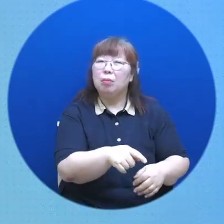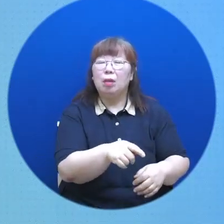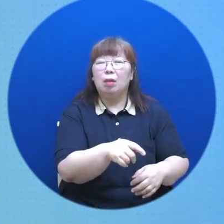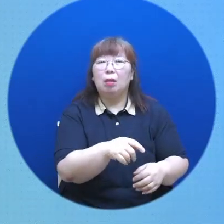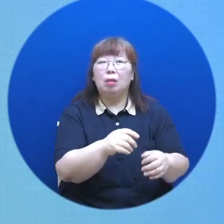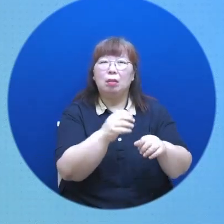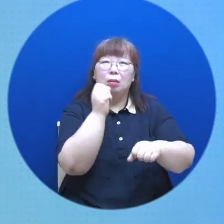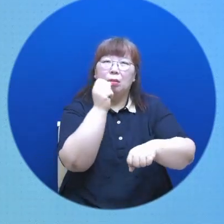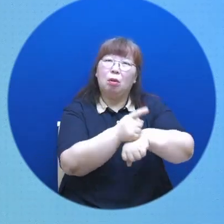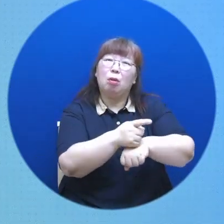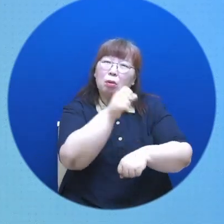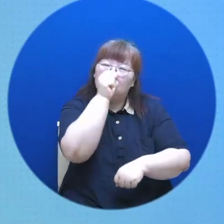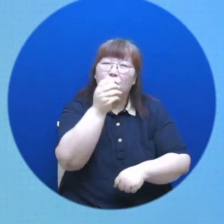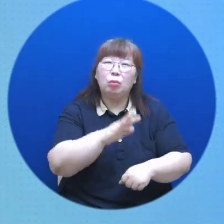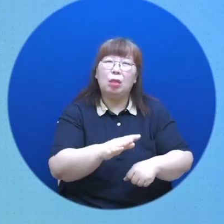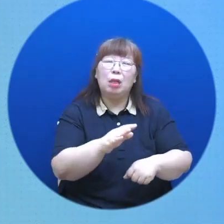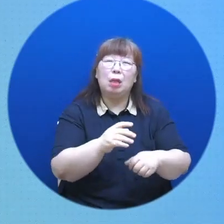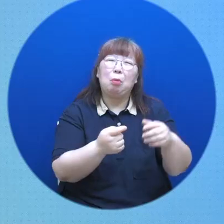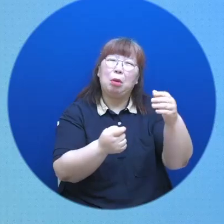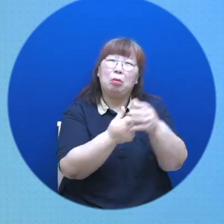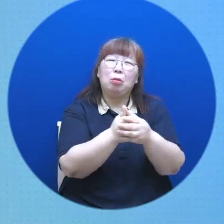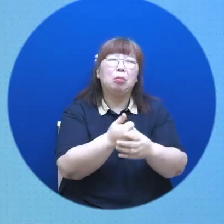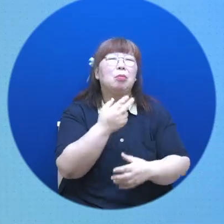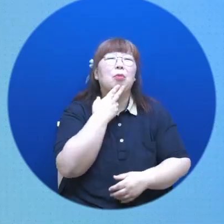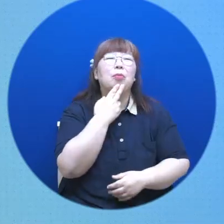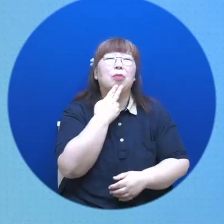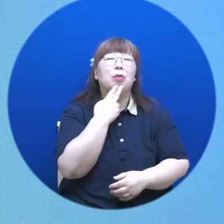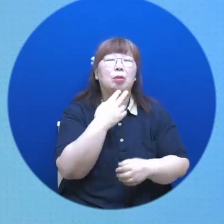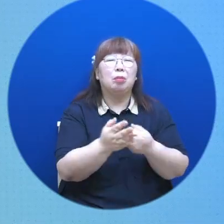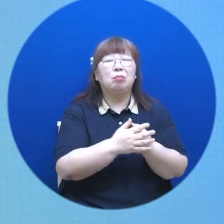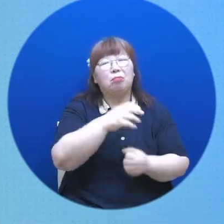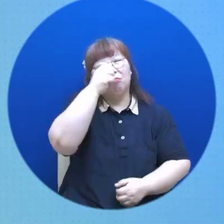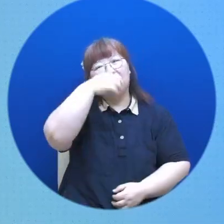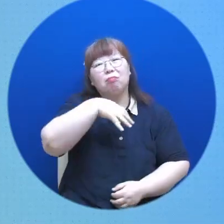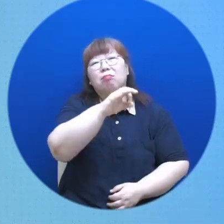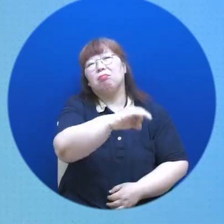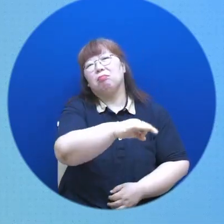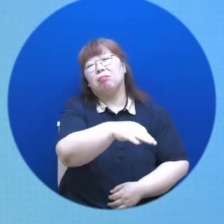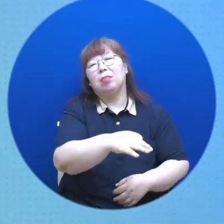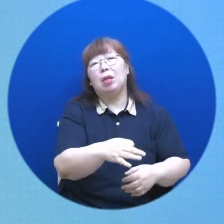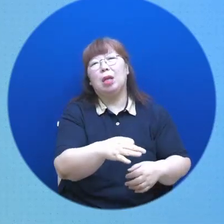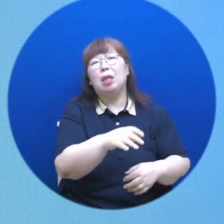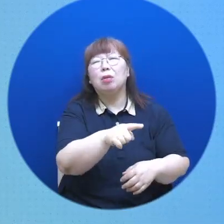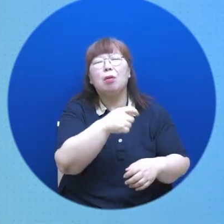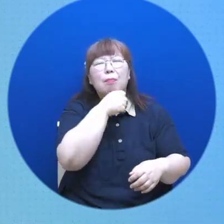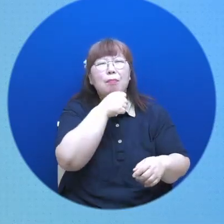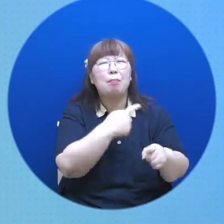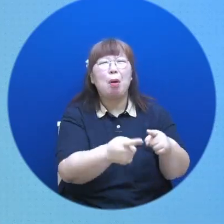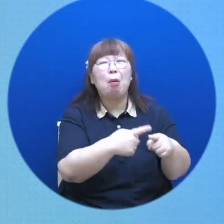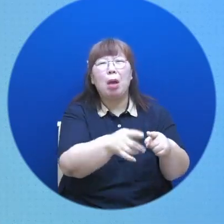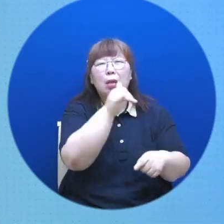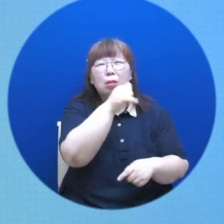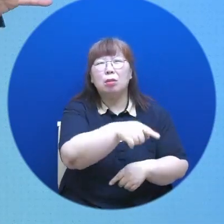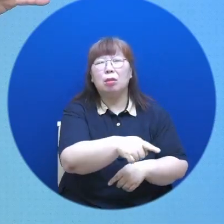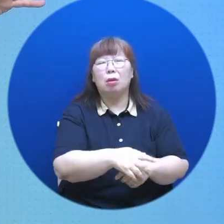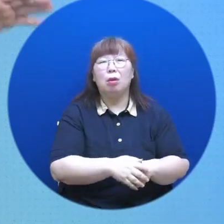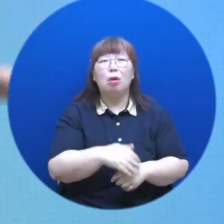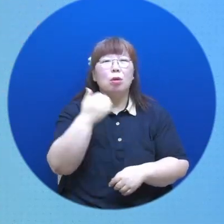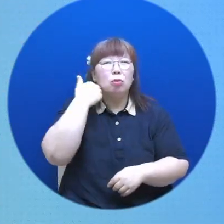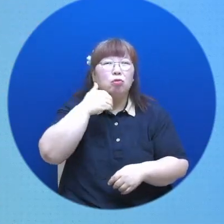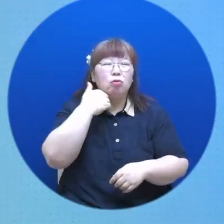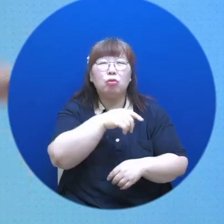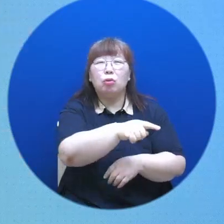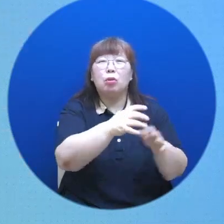사람은 좋은데 탁월하지 않아. 그냥 좀 그래. 라는 평가를 했다는 것이죠. 누구도 선물로